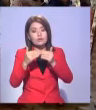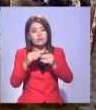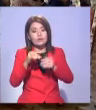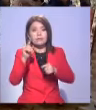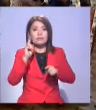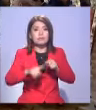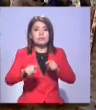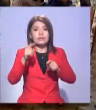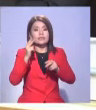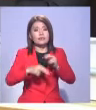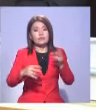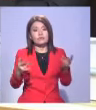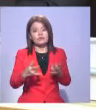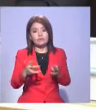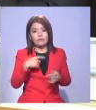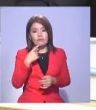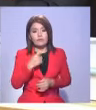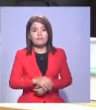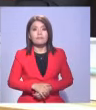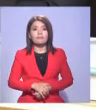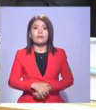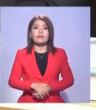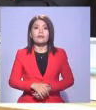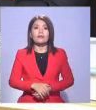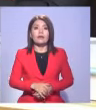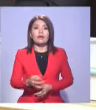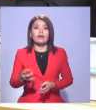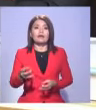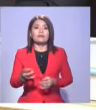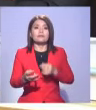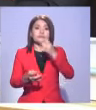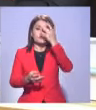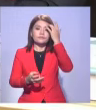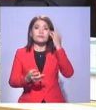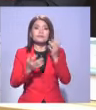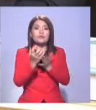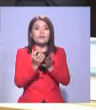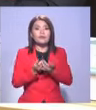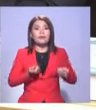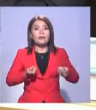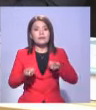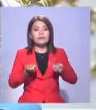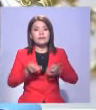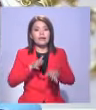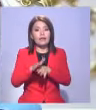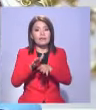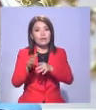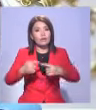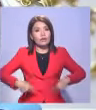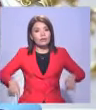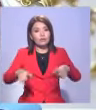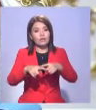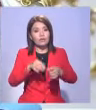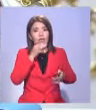тезірек аяқтауға шақырды. Рассчитываем на конструктивное взаимодействие. Қордың басқармасы мен атқарушы комитетінің өкілеттілігін